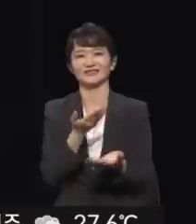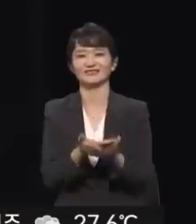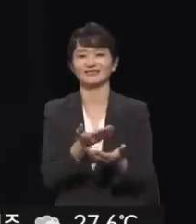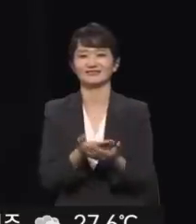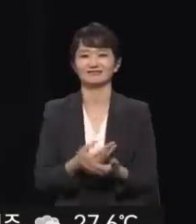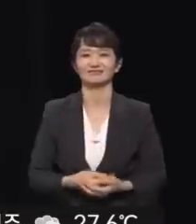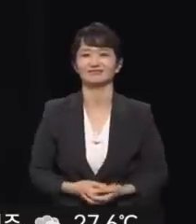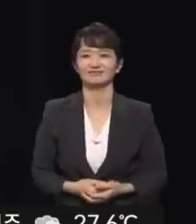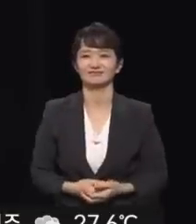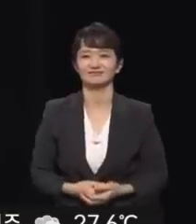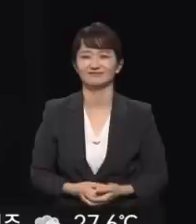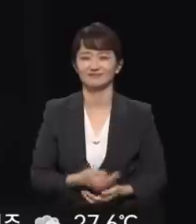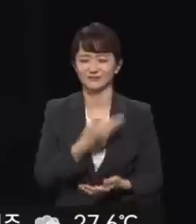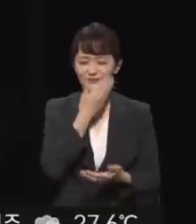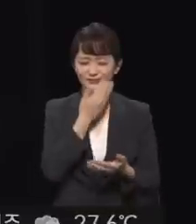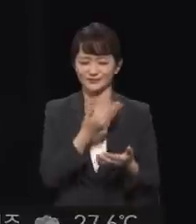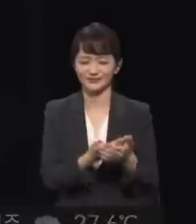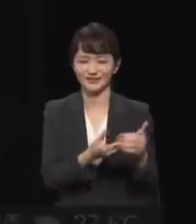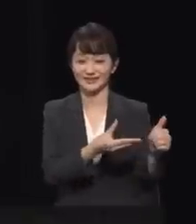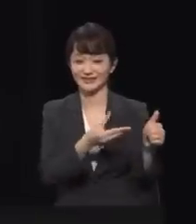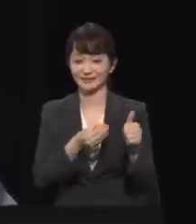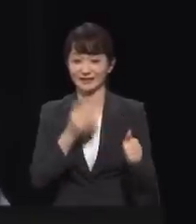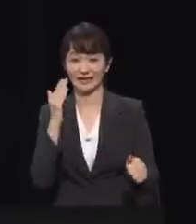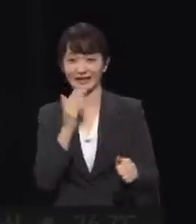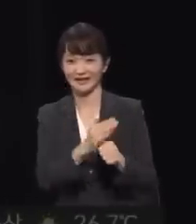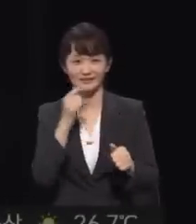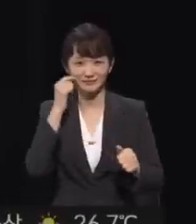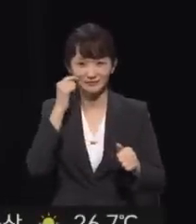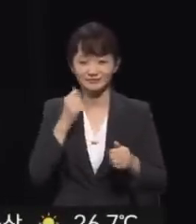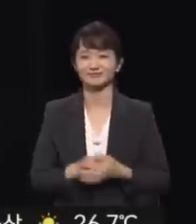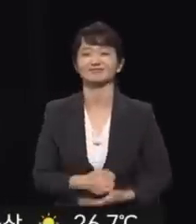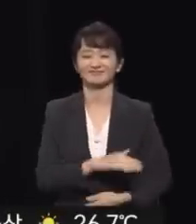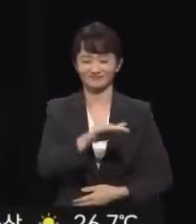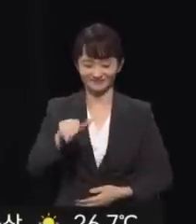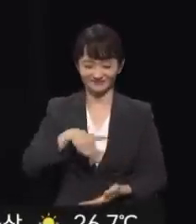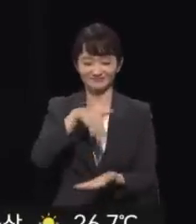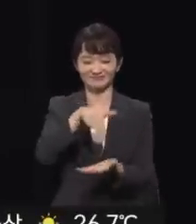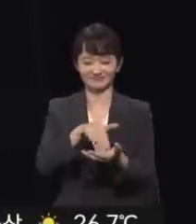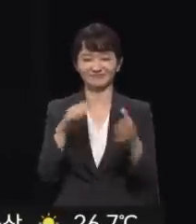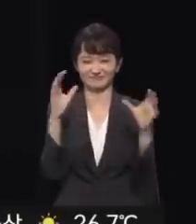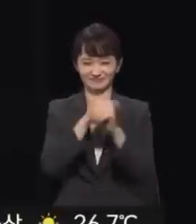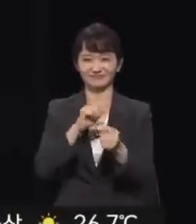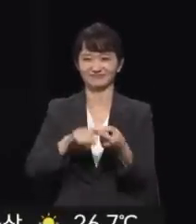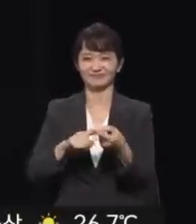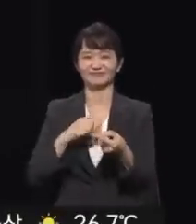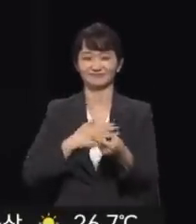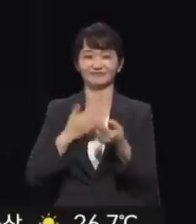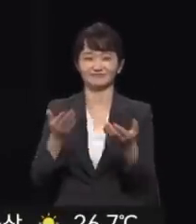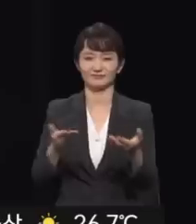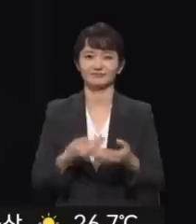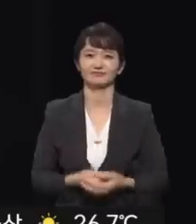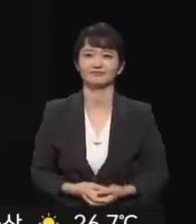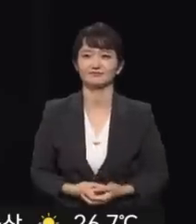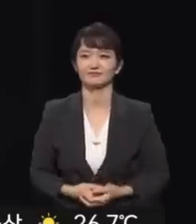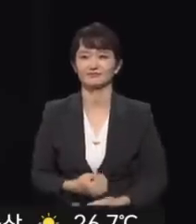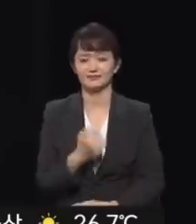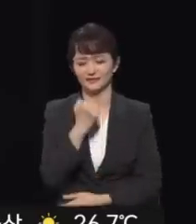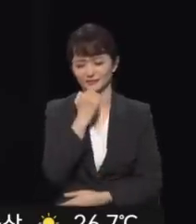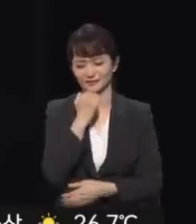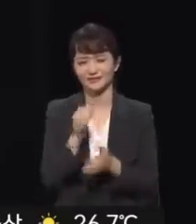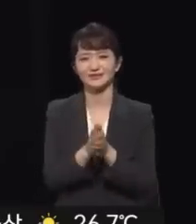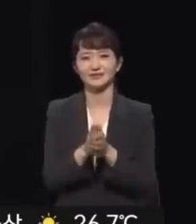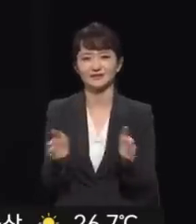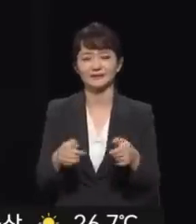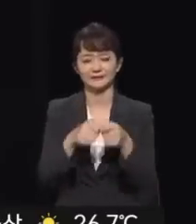근데 전 이제 중요한 출연 지면서 저도 따른 스럽고 입장을 정의되는 들어갈 수 있을까 스쿨에 달겠습니다 일단 저희가 뭐 웃고 시작을 했는데